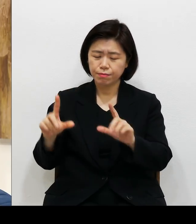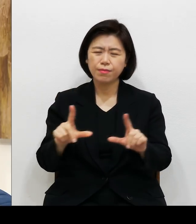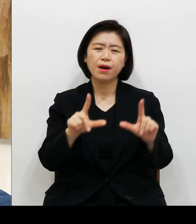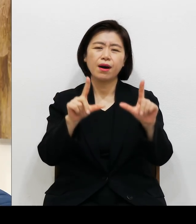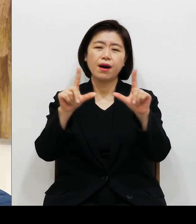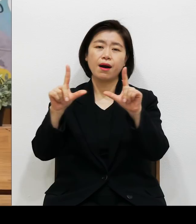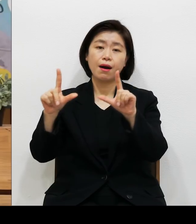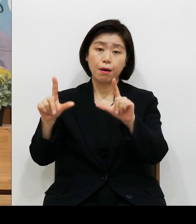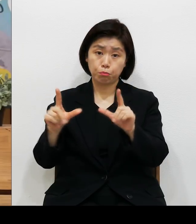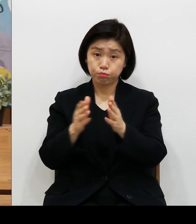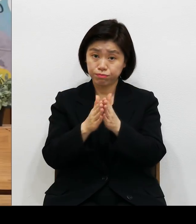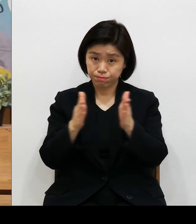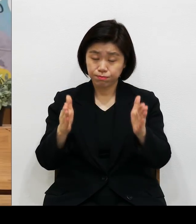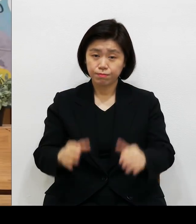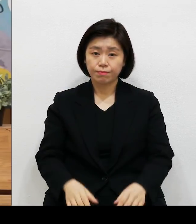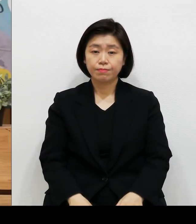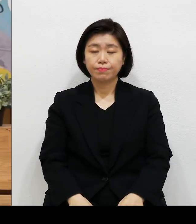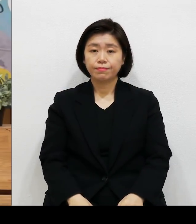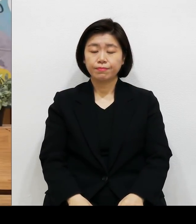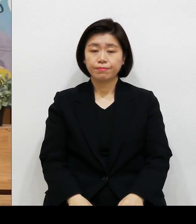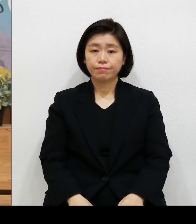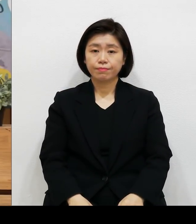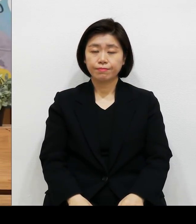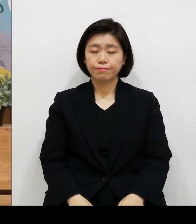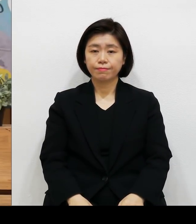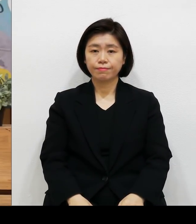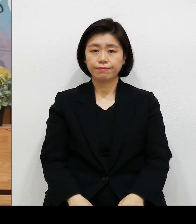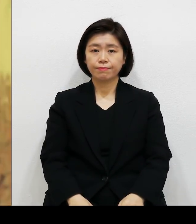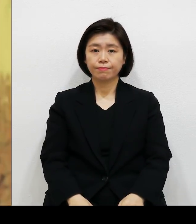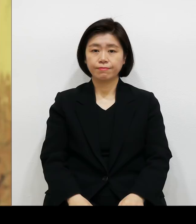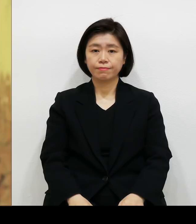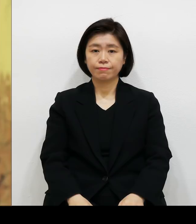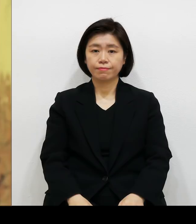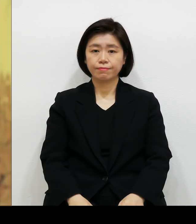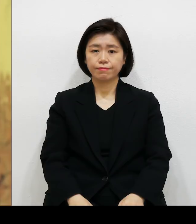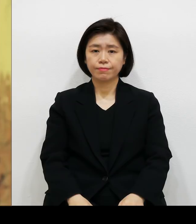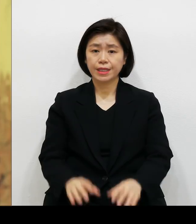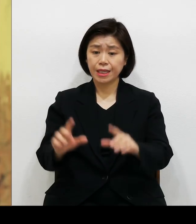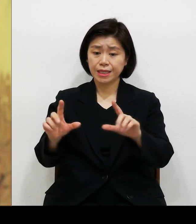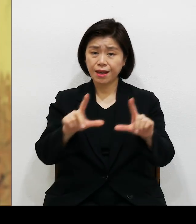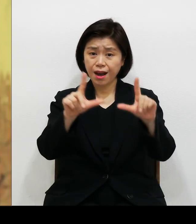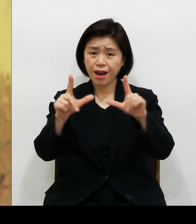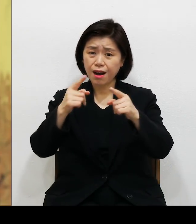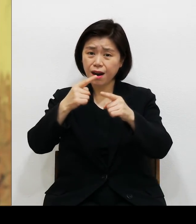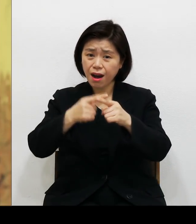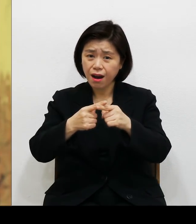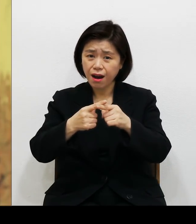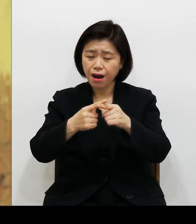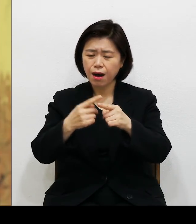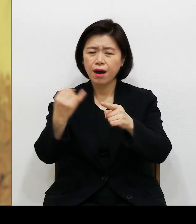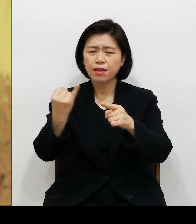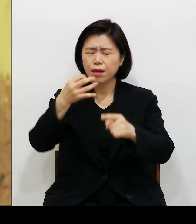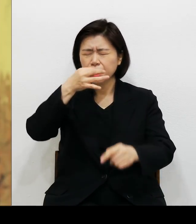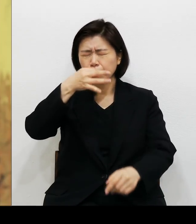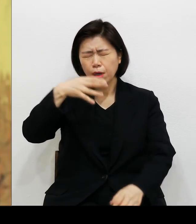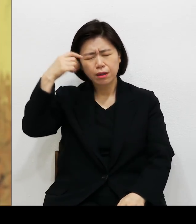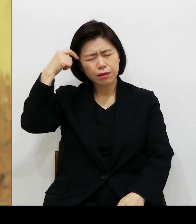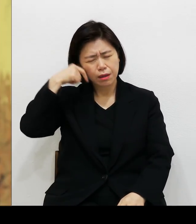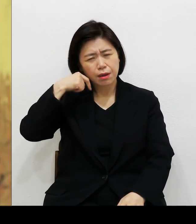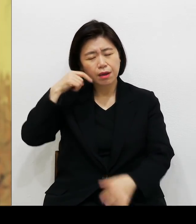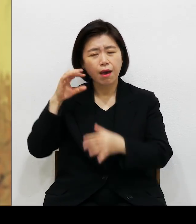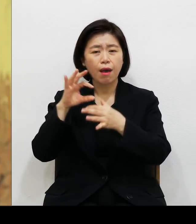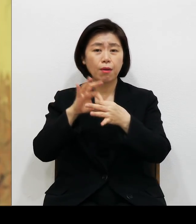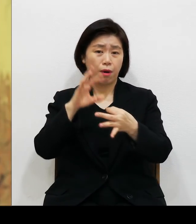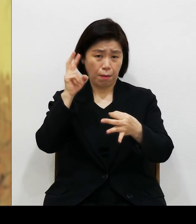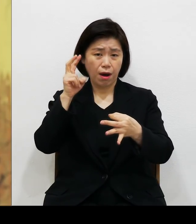데로 오셨었고, 그러고 또 그런데도 좀 많이 힘드셨는지 결국에는 또